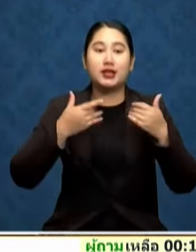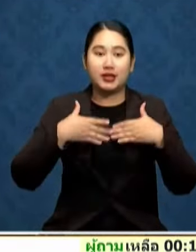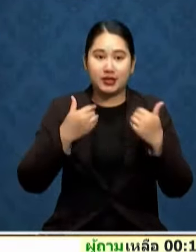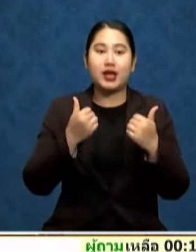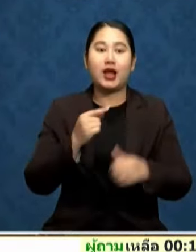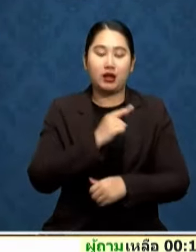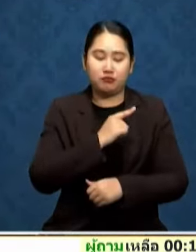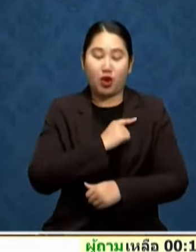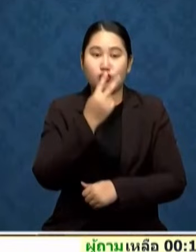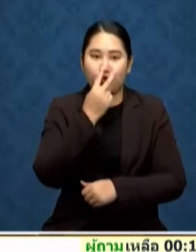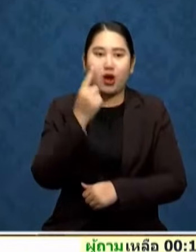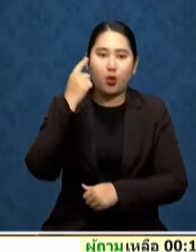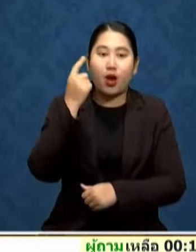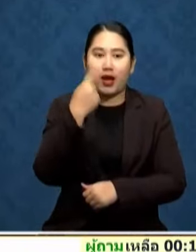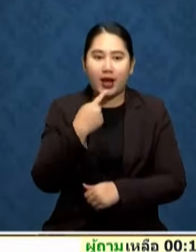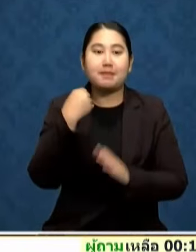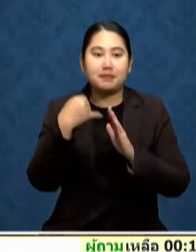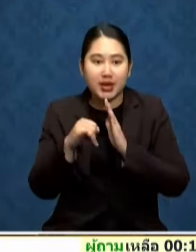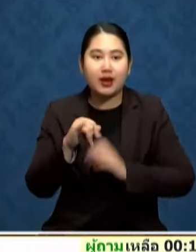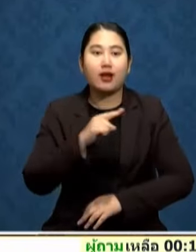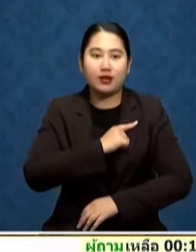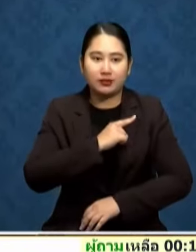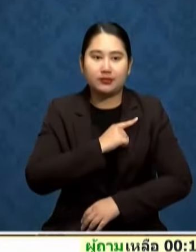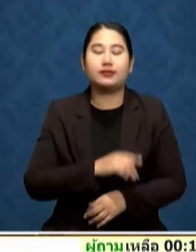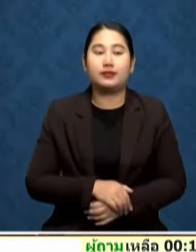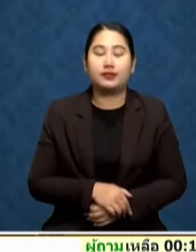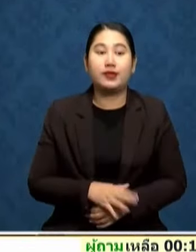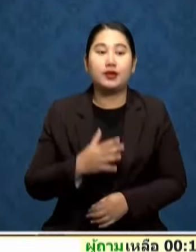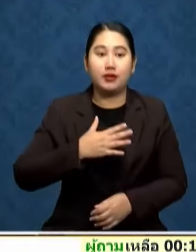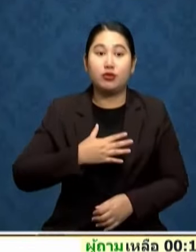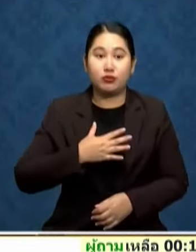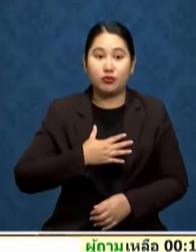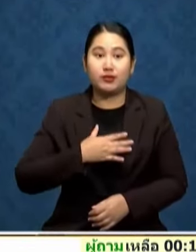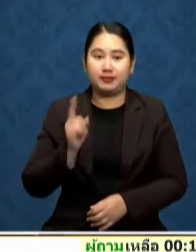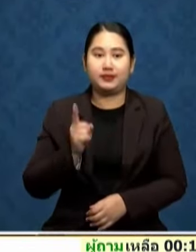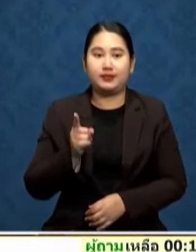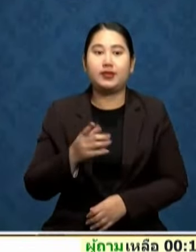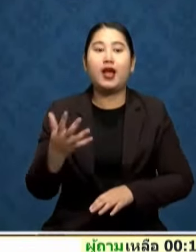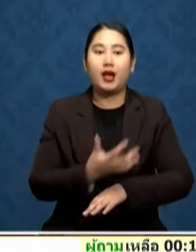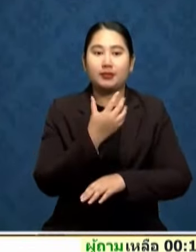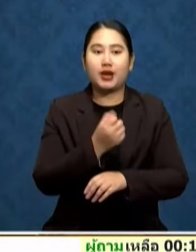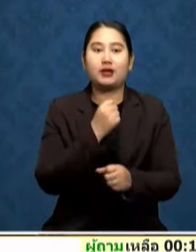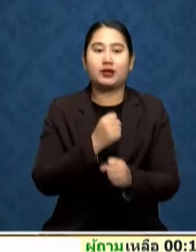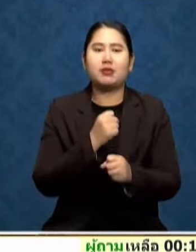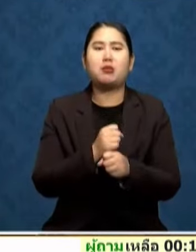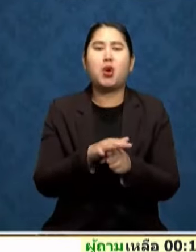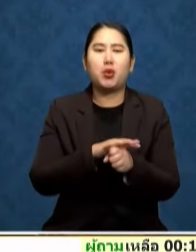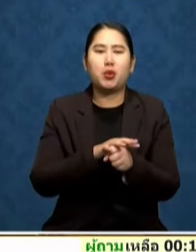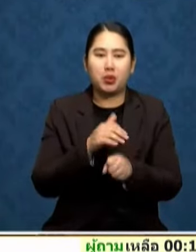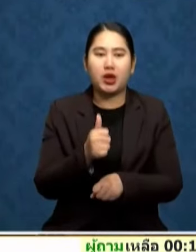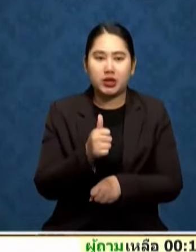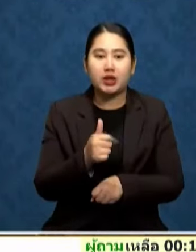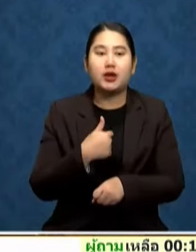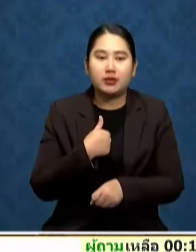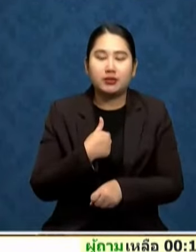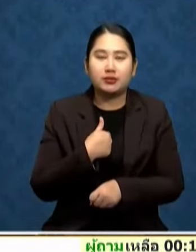ากจะหาต้นตอและหาผู้กระทําความผิดมารับผิดชอบผมความจริงอำนาจหน้าที่มีไม่มากก็เลยไ